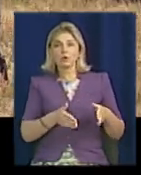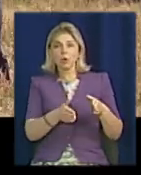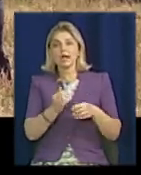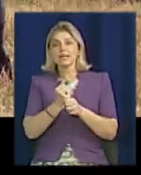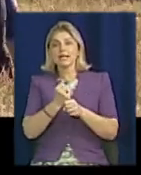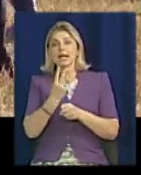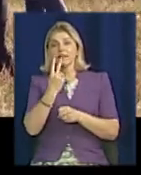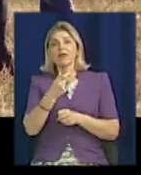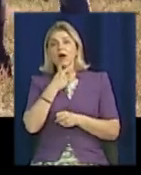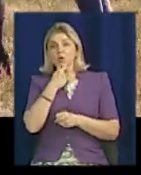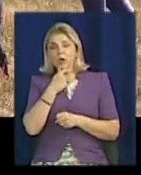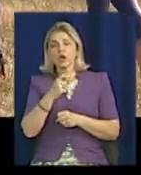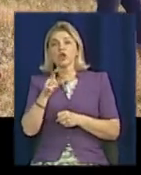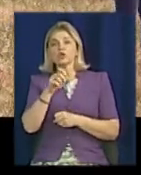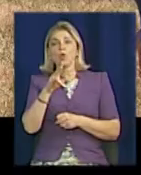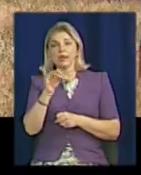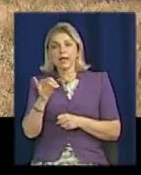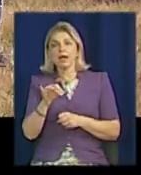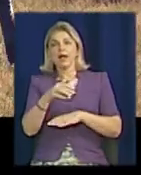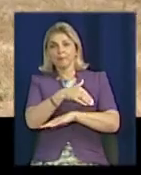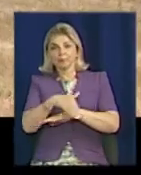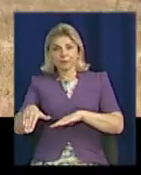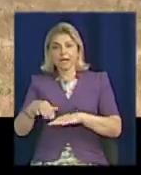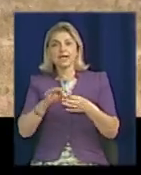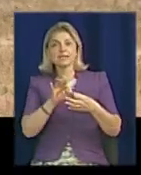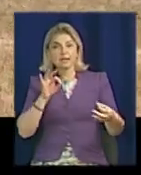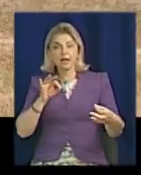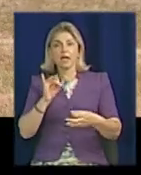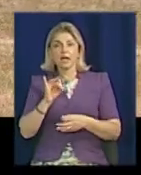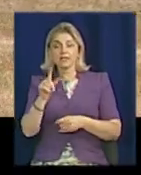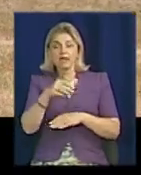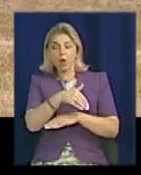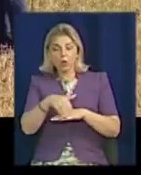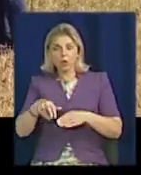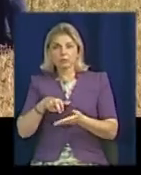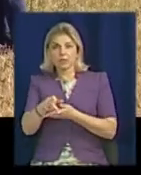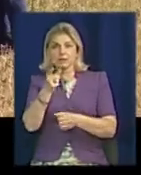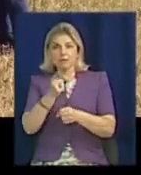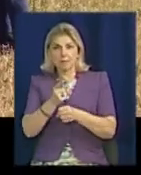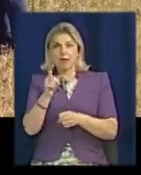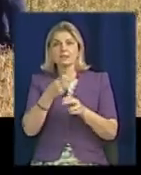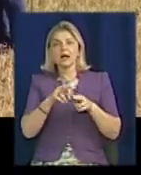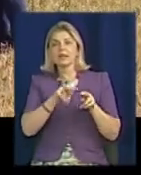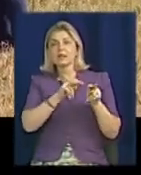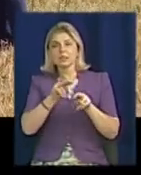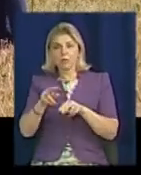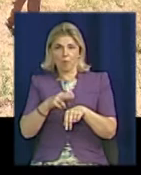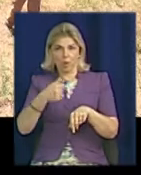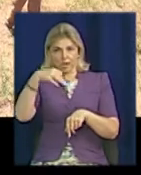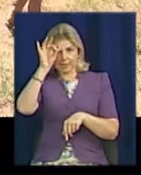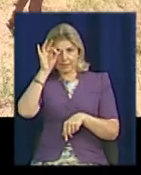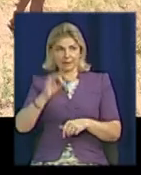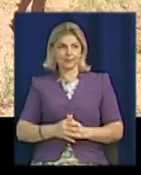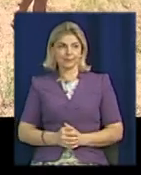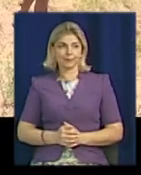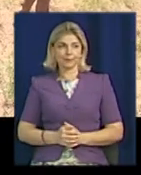глядацькі зони, огороджені стрічками та парканом. За огороду глядачам заходити заборонено. За цим стежать маршали та поліція.